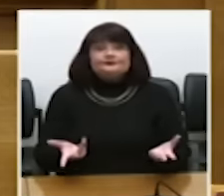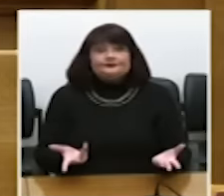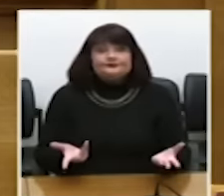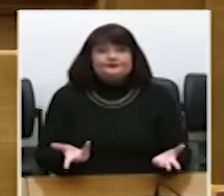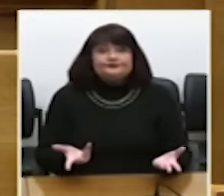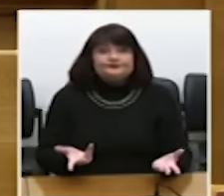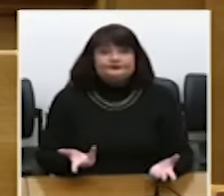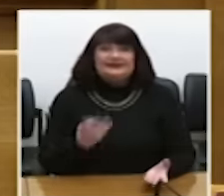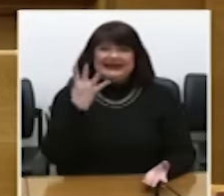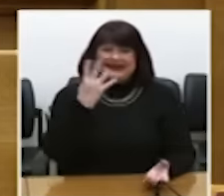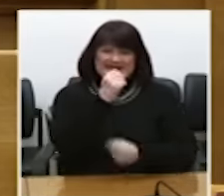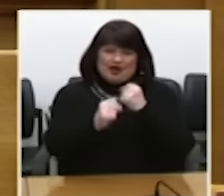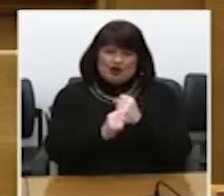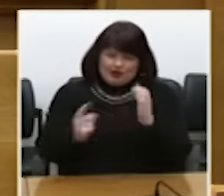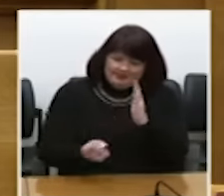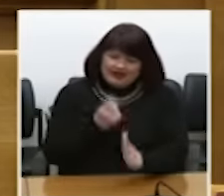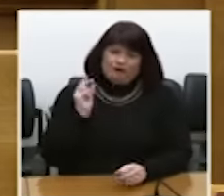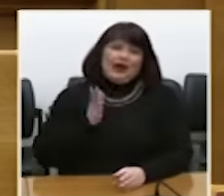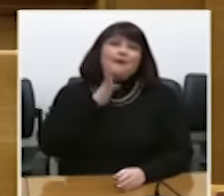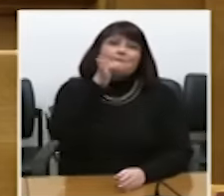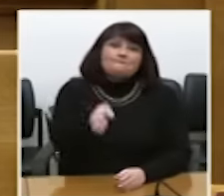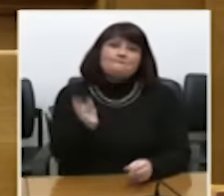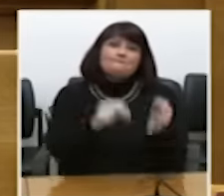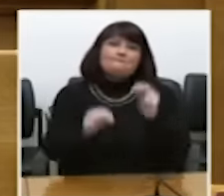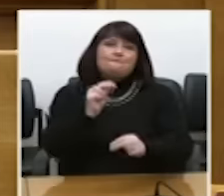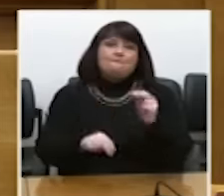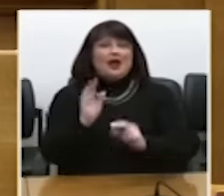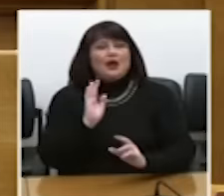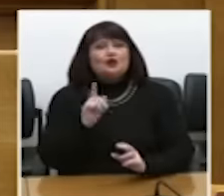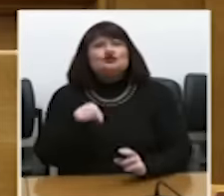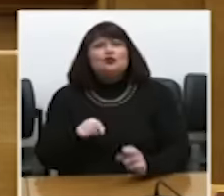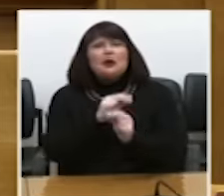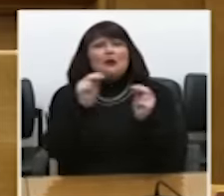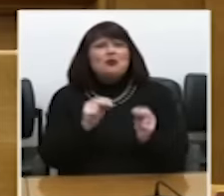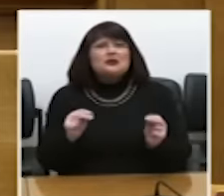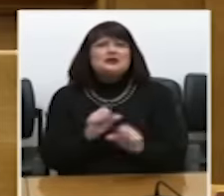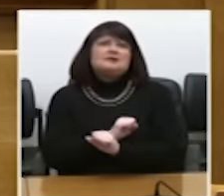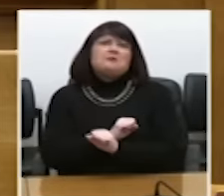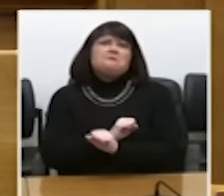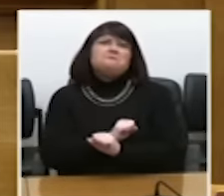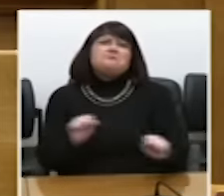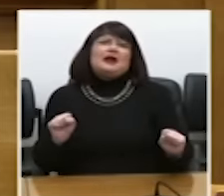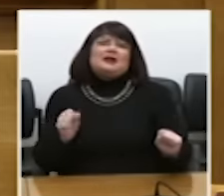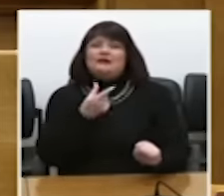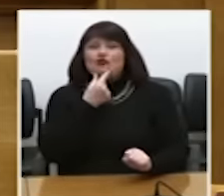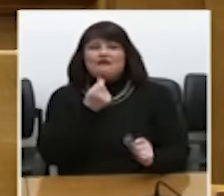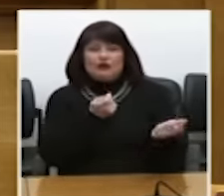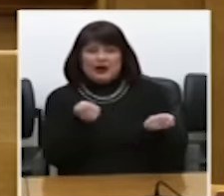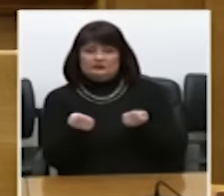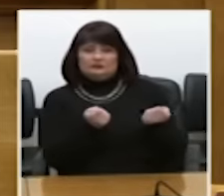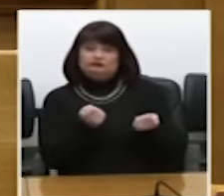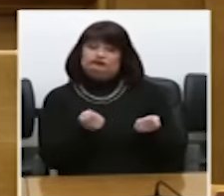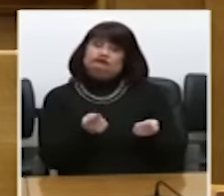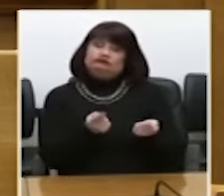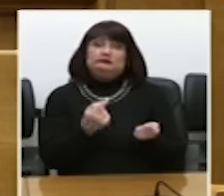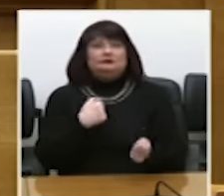στα 4 χρόνια είναι εξ αρχής υπονομευμένη και πολύ πιο εύκολα χειραγωγήσιμη. Εκεί δίνουμε εμείς πρώτα απ'